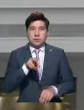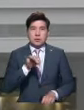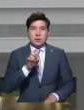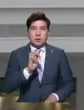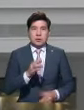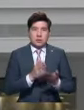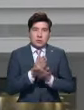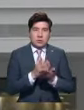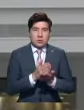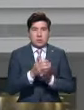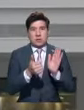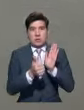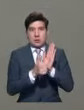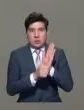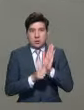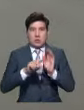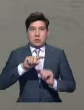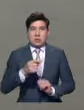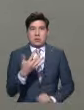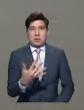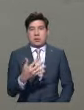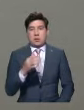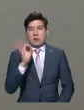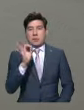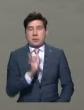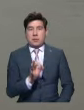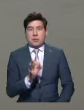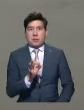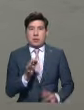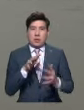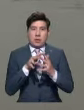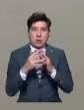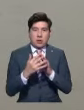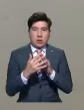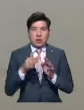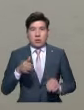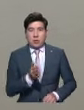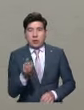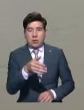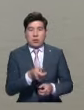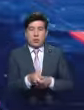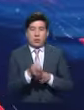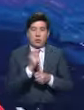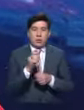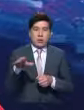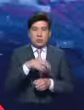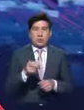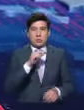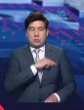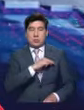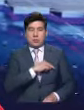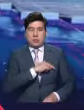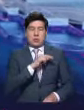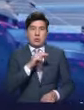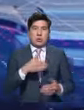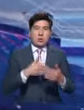үлесі 6,5%. Ауыл, орман және балық шаруашылығында 600 өзге ел азаматы тер төгуде. Еңбек мигранттары негізінен